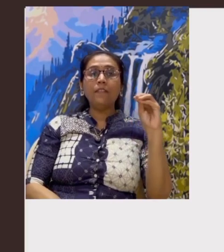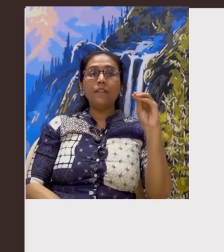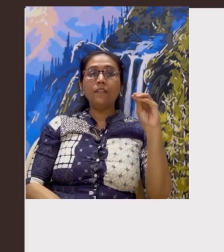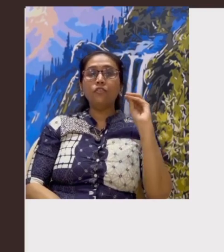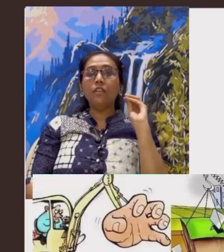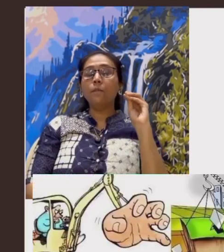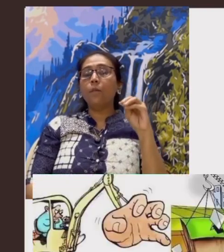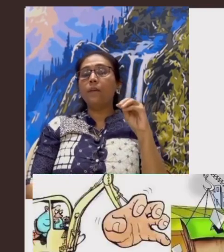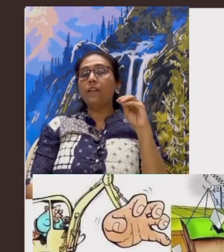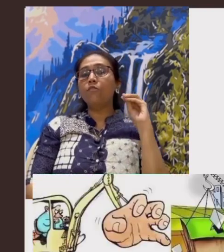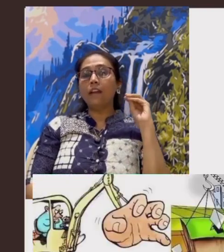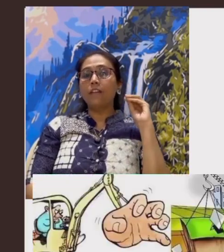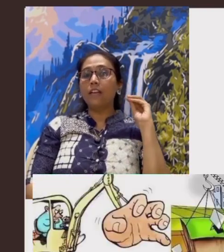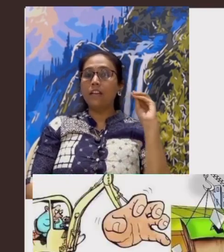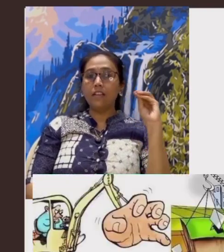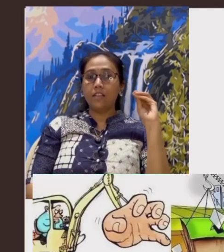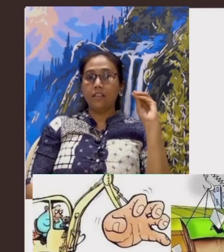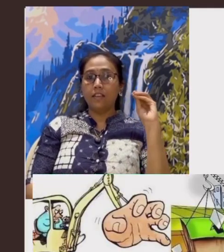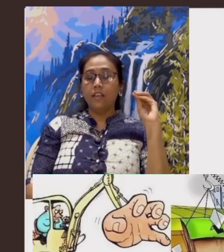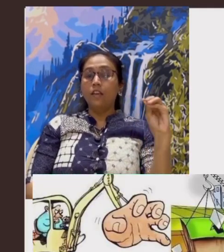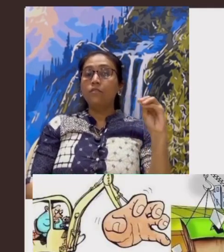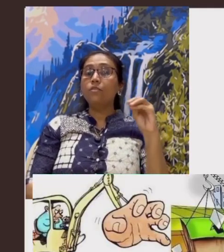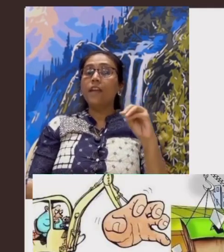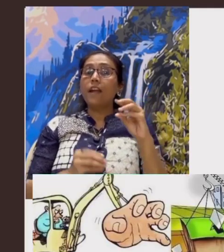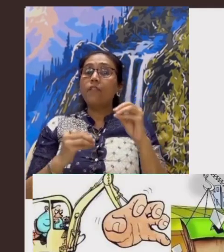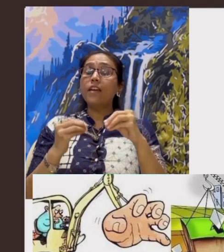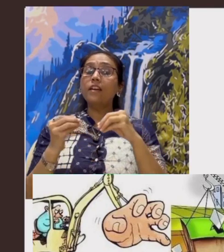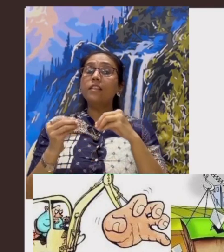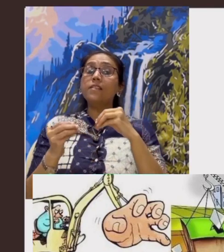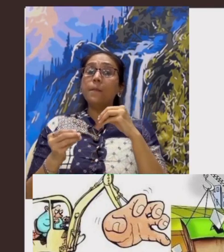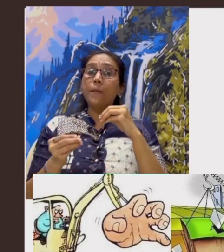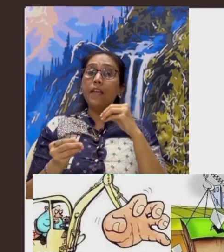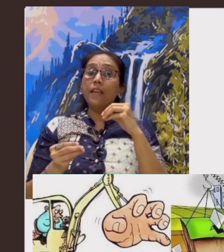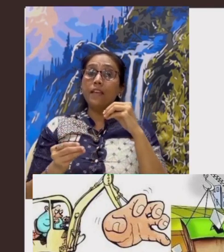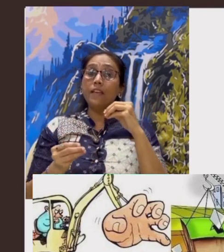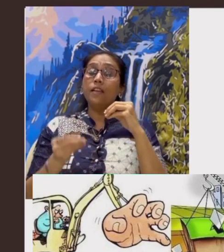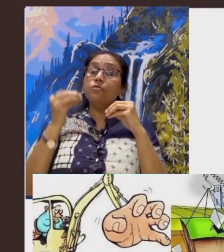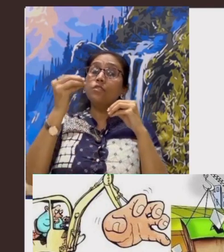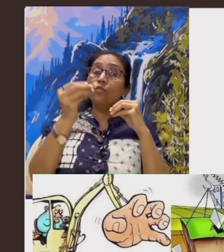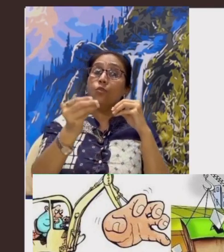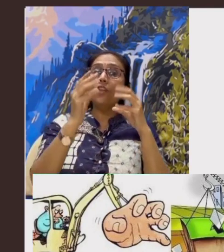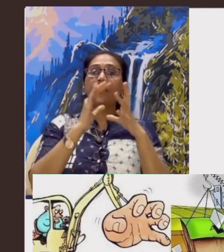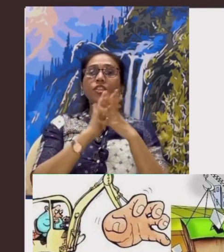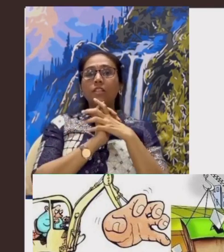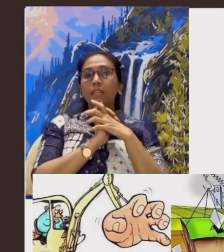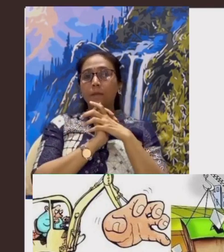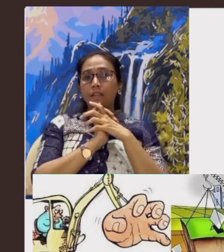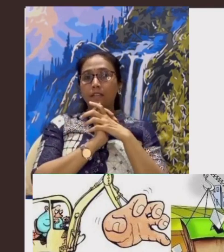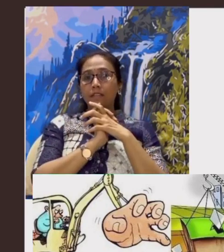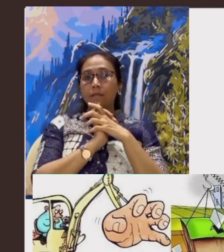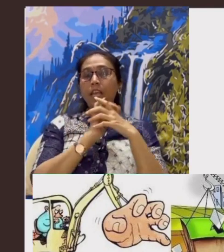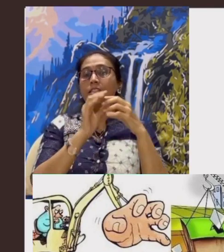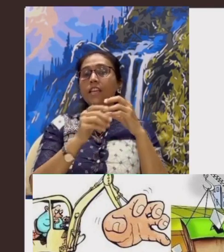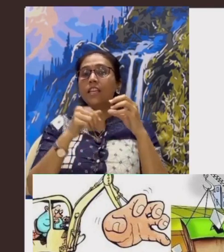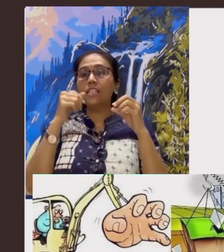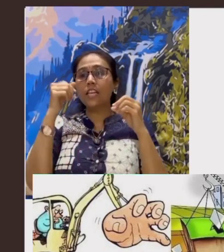प्राइवेट इंडिविजुअल की प्रॉपर्टी को एक्वायर करना चाहता है तो वो एक्वायर करने से पहले उसको नोटिफिकेशन देनी पड़ेगी.